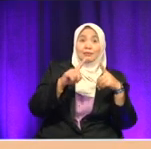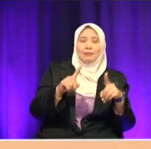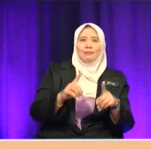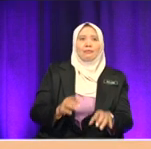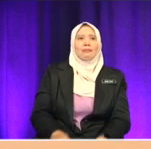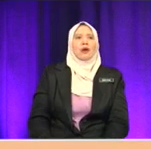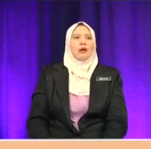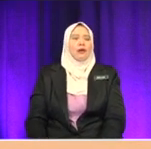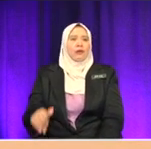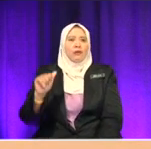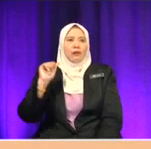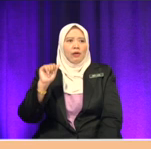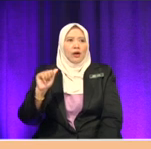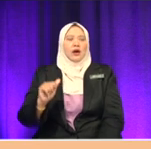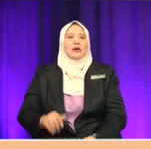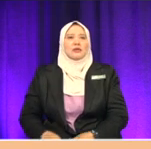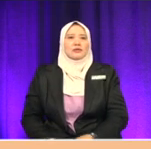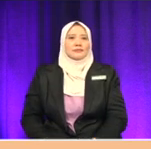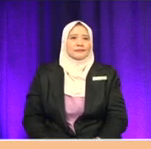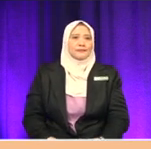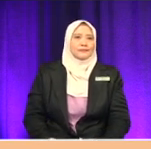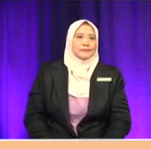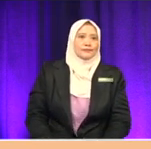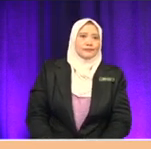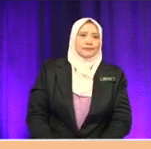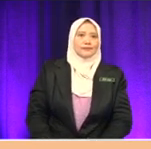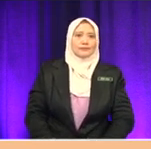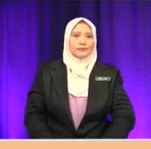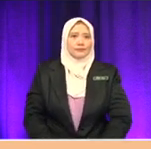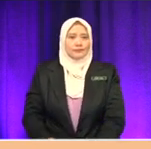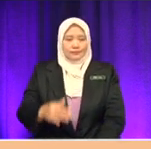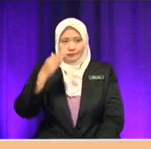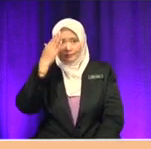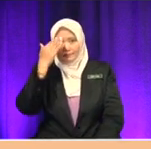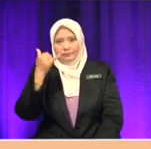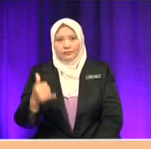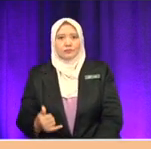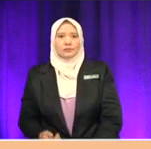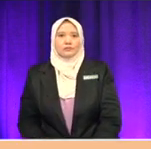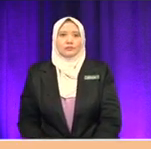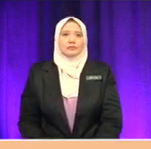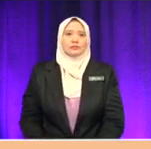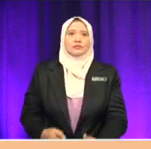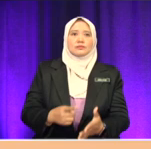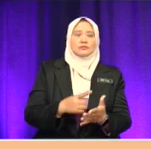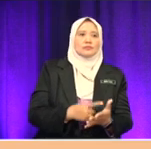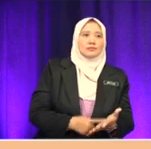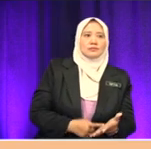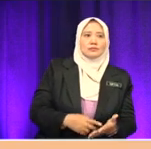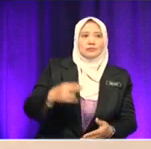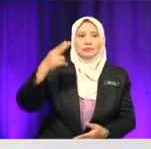Betul A, Aziz. Okey, Aziz boleh tak cerita kat cikgu kenapa pada permulaannya apa yang menyebabkan Aziz jawab B?